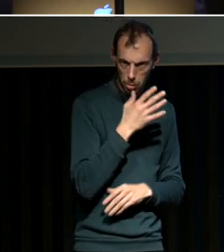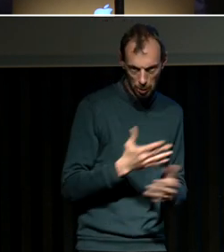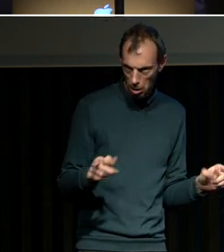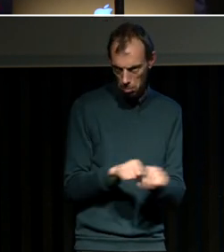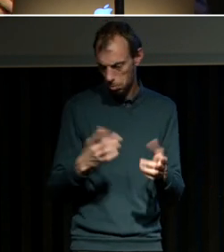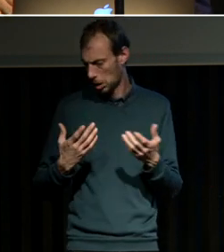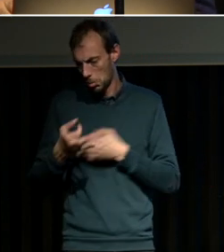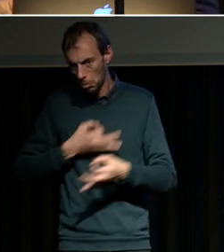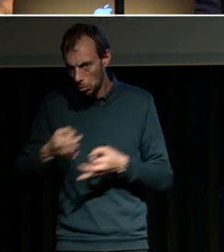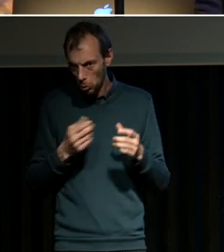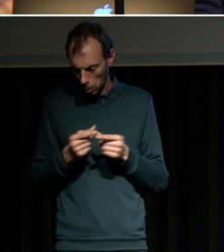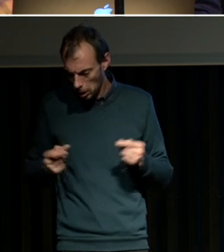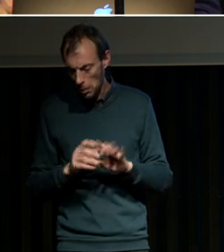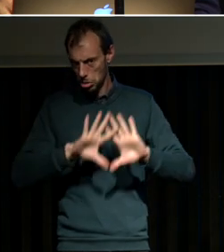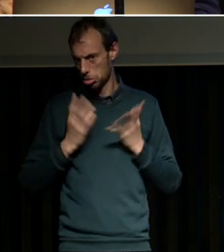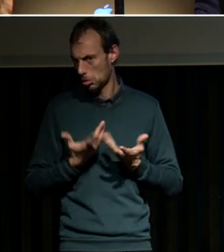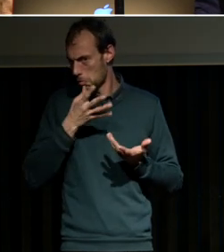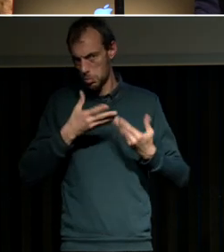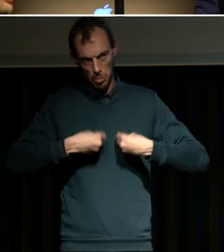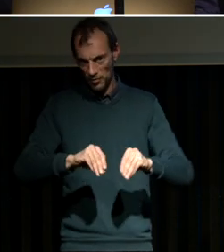le socle des lois de bioéthique.